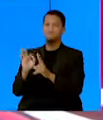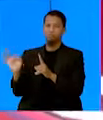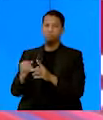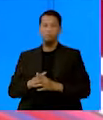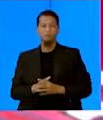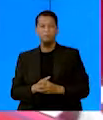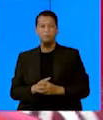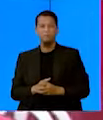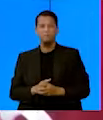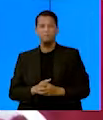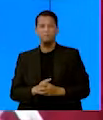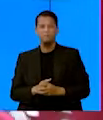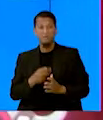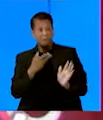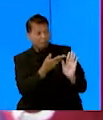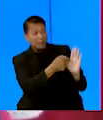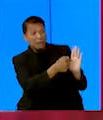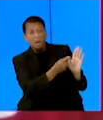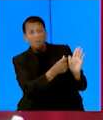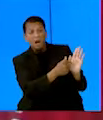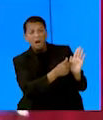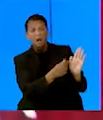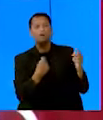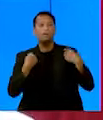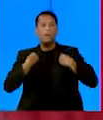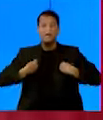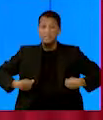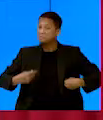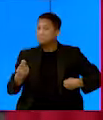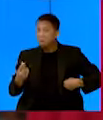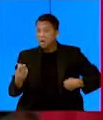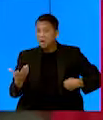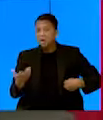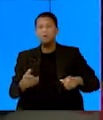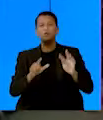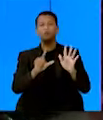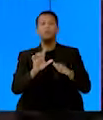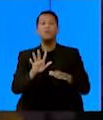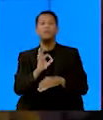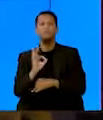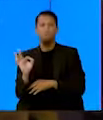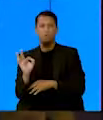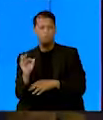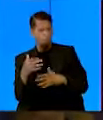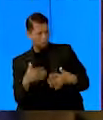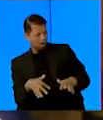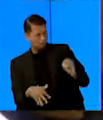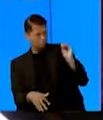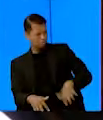15. Yang ini blazer-blazer gini berapa? Itu 75. 75, wow, ini murah-murah banget,